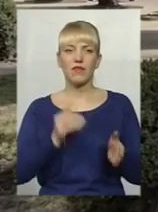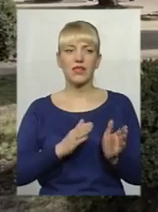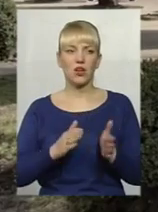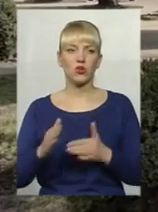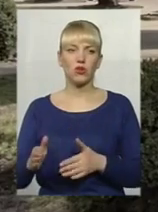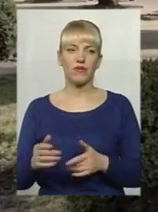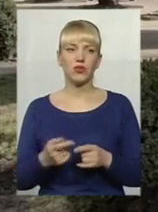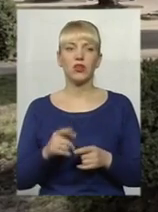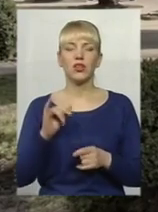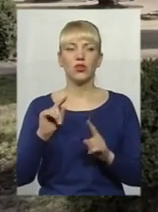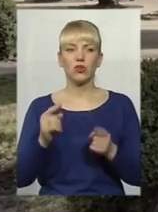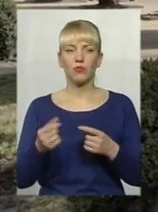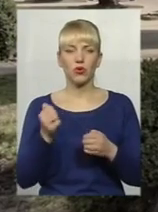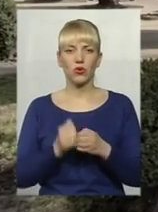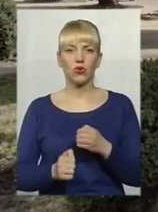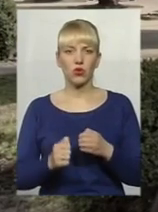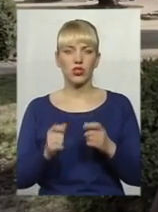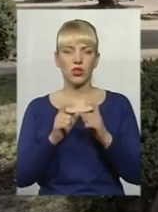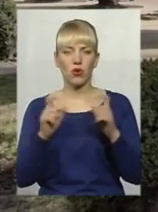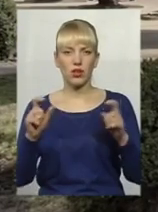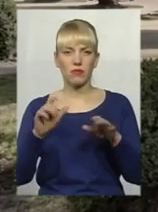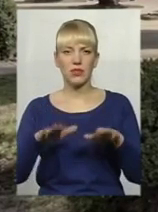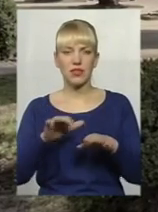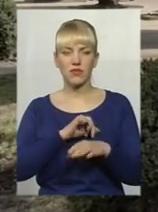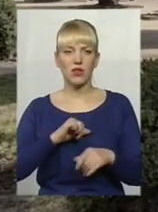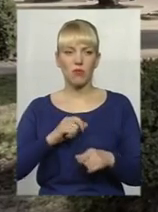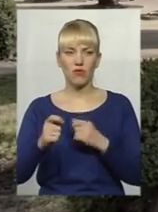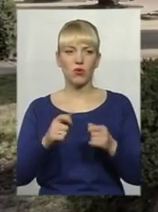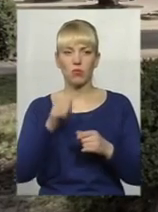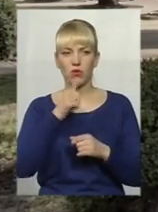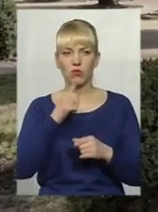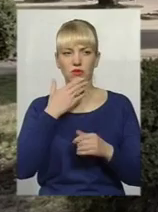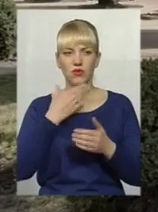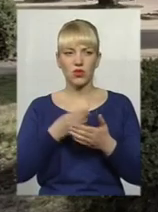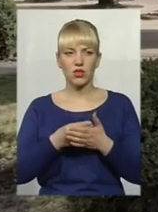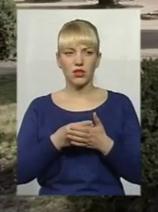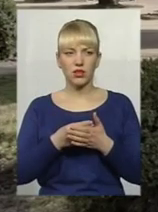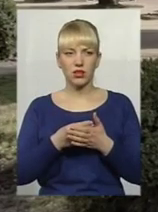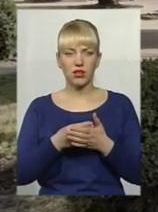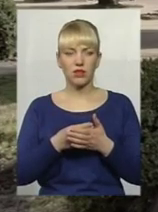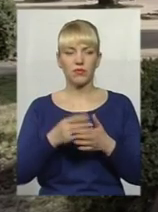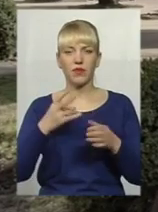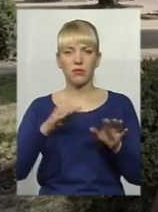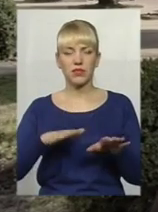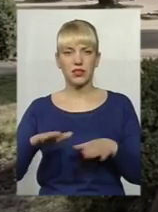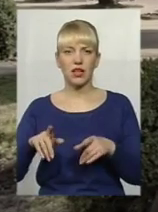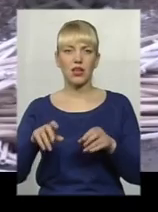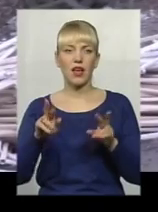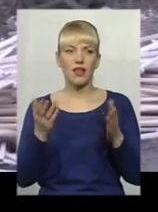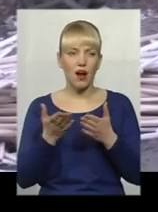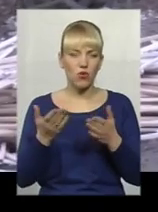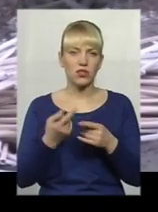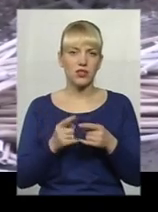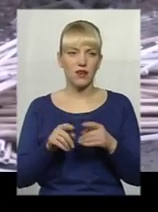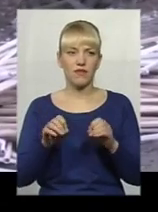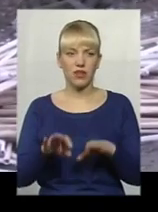законодавчому рівні, і тому кожен орган місцевого самоврядування пробує своїм якимось в себе на місцях це вирішувати. Тим